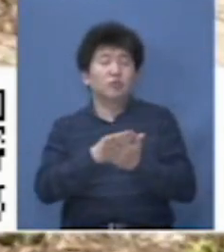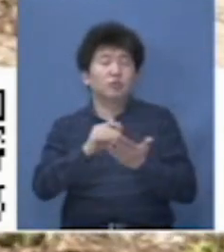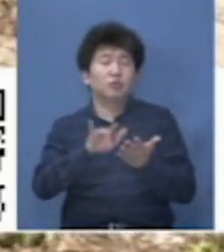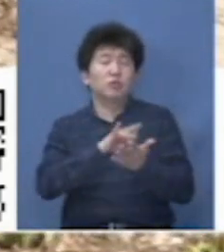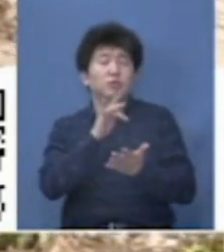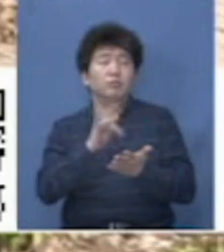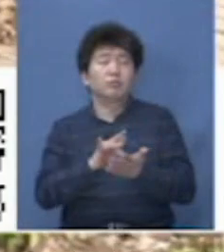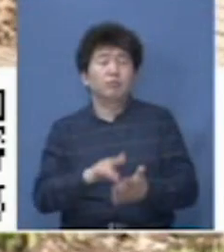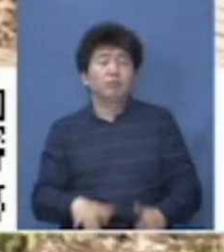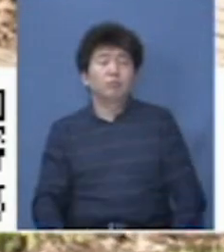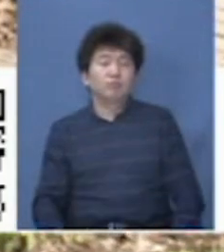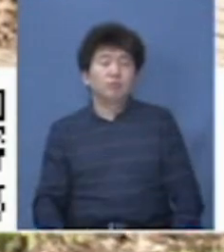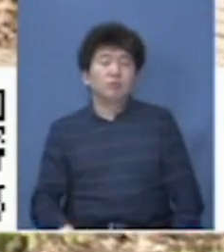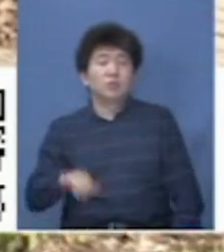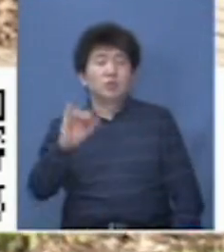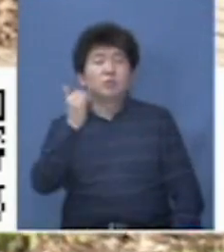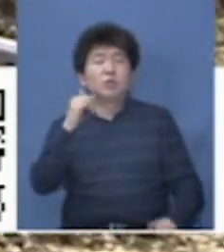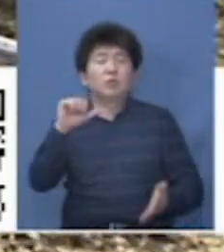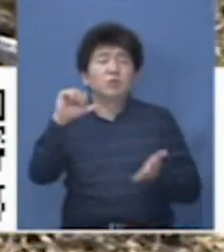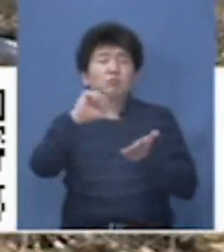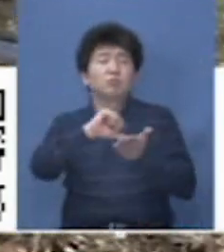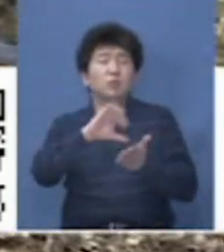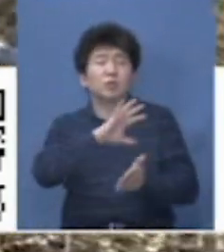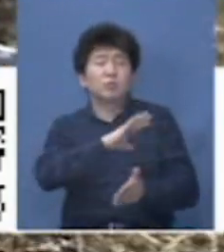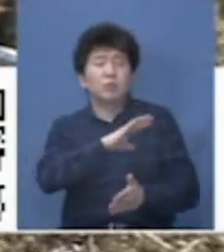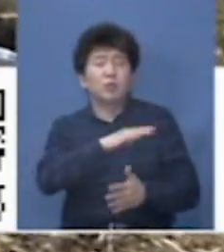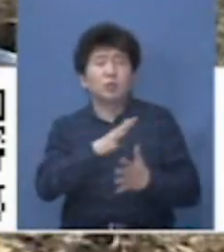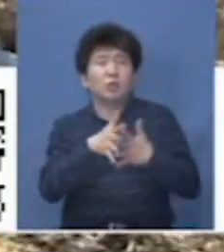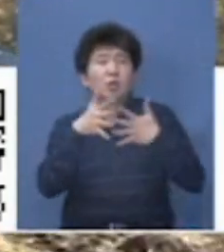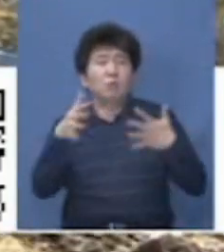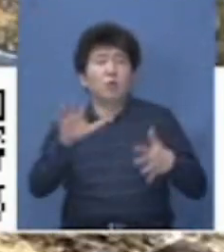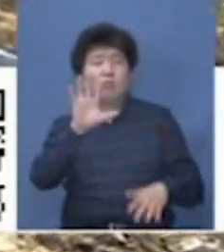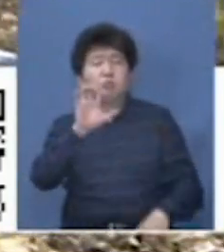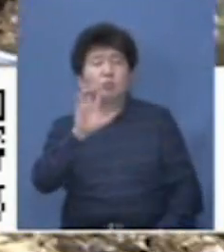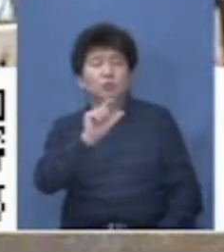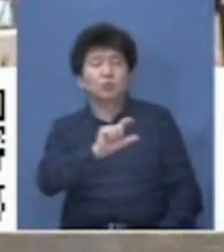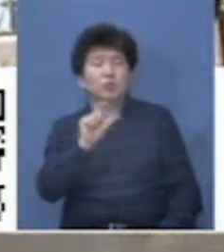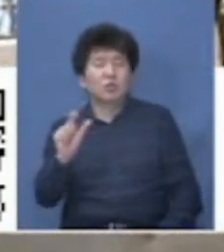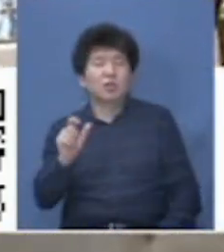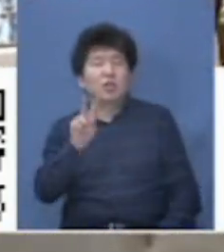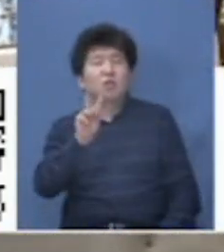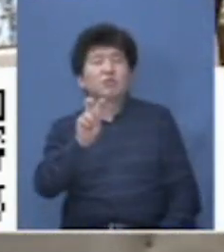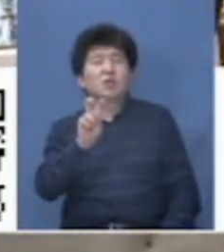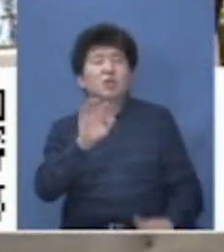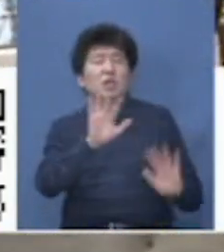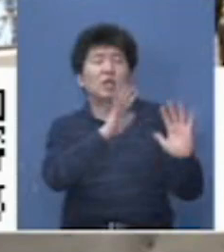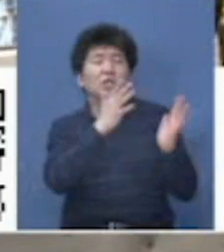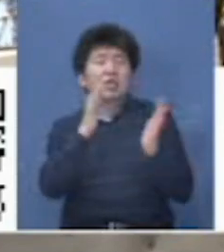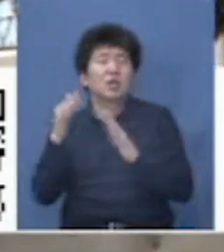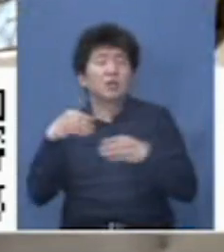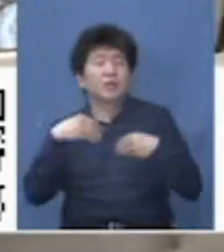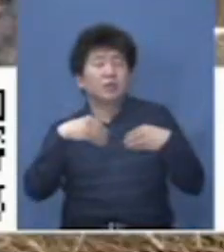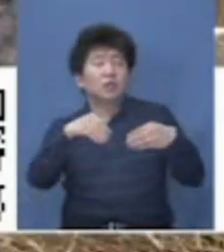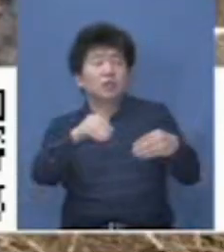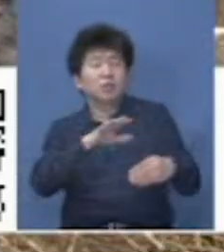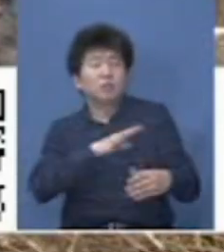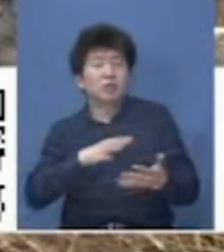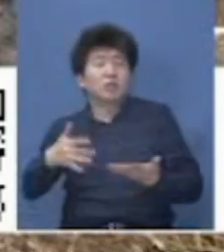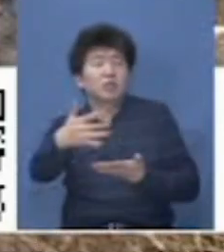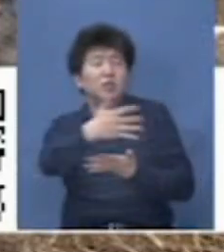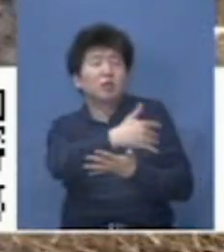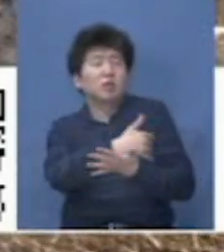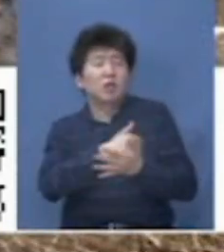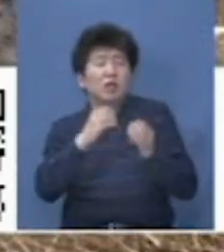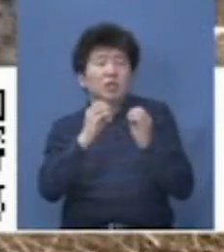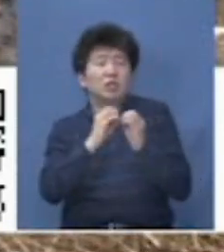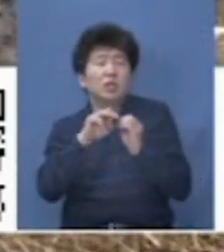акции в субботники приняли участие более 500 человек, высажено 200 саженцев. А также участники собрали и вывезли на полигон